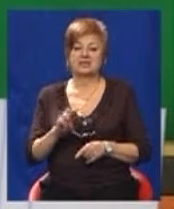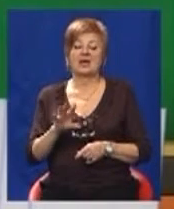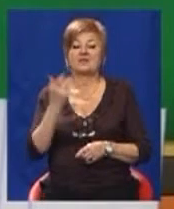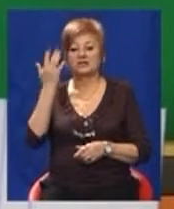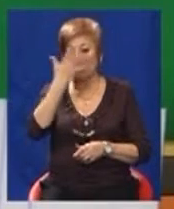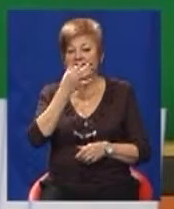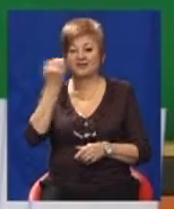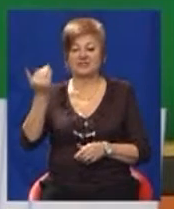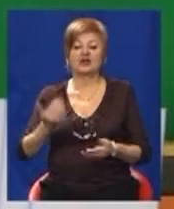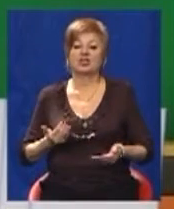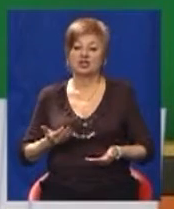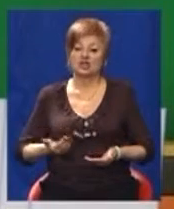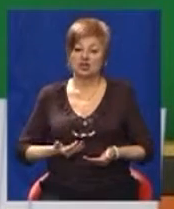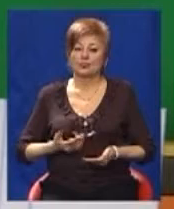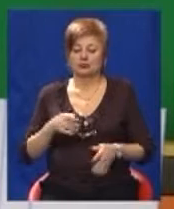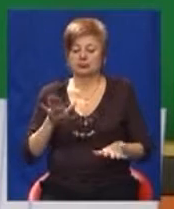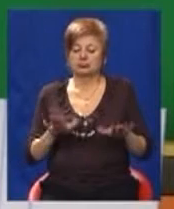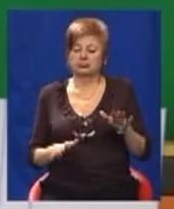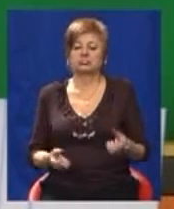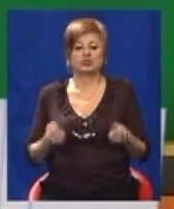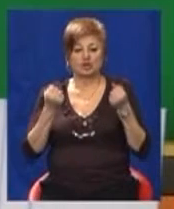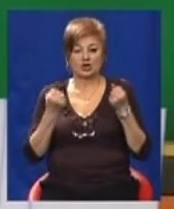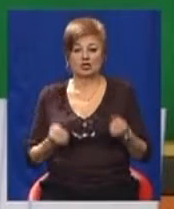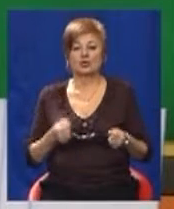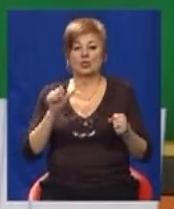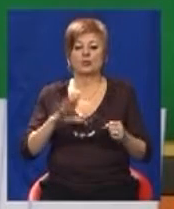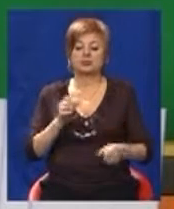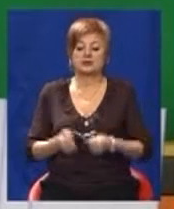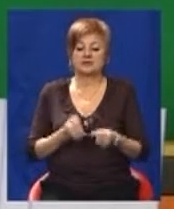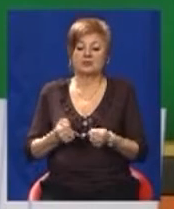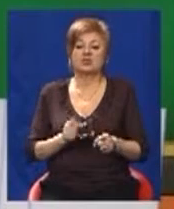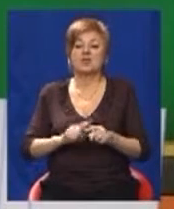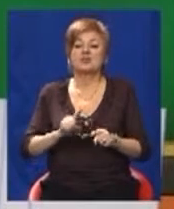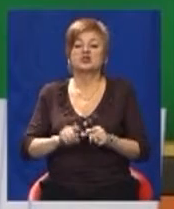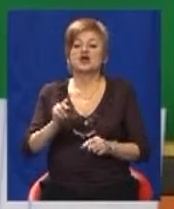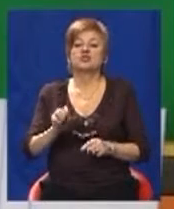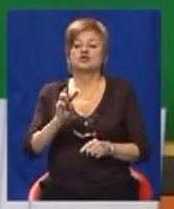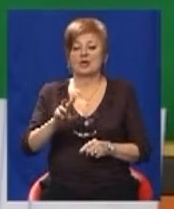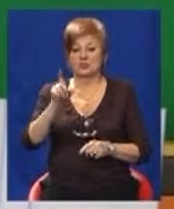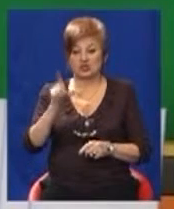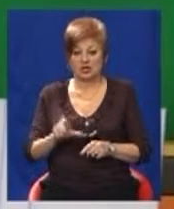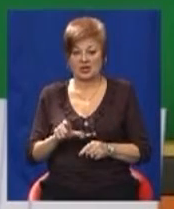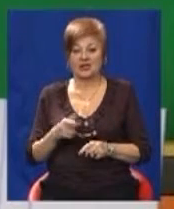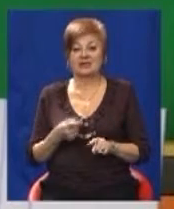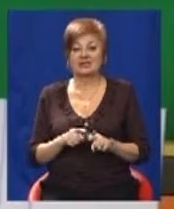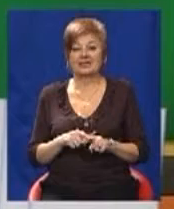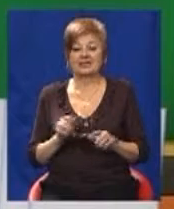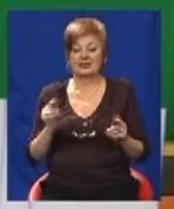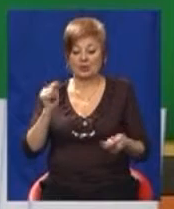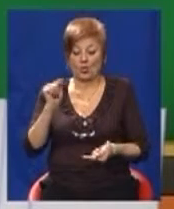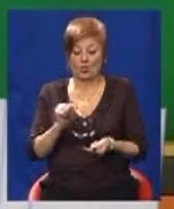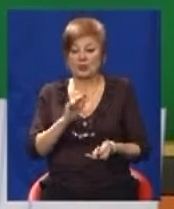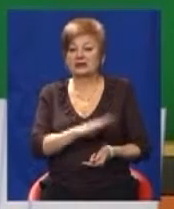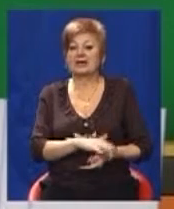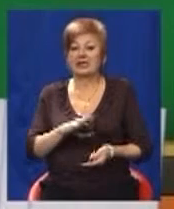Африці. Незважаючи на свою вагу, гіпопотамус може бігти швидше, ніж людина. А ще у нього такі короткі лапи, що